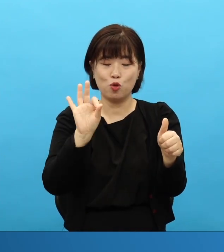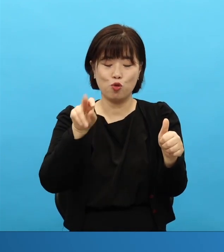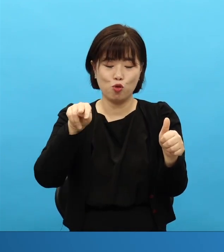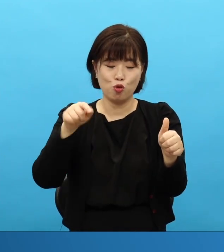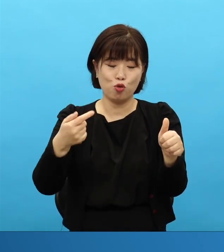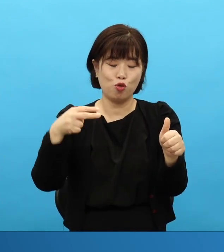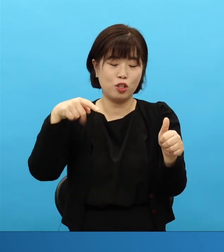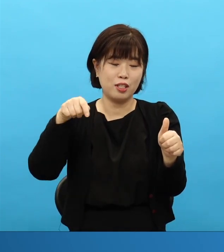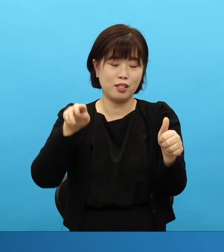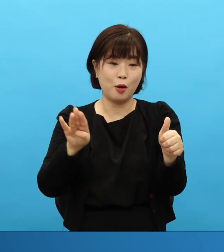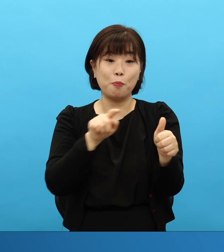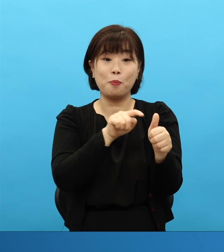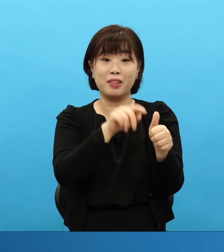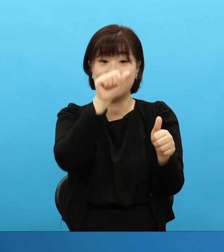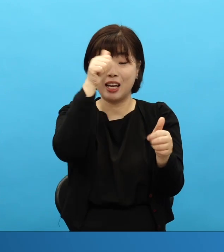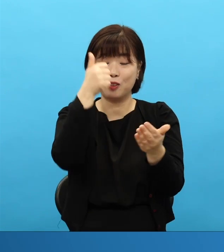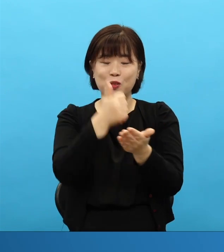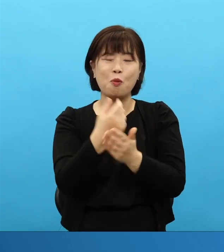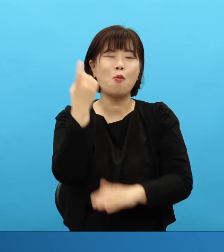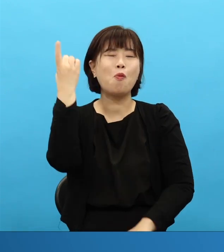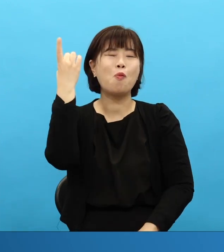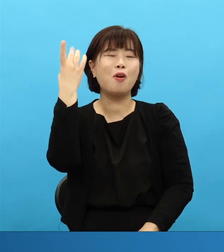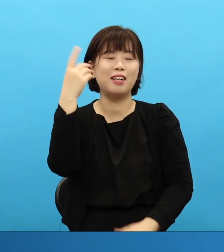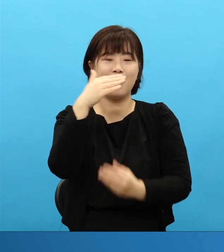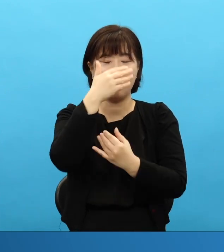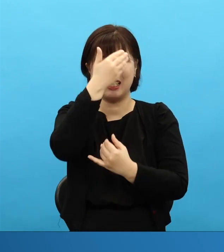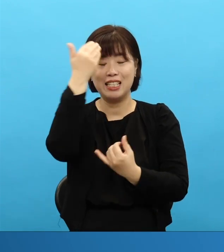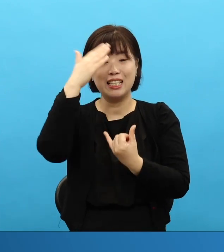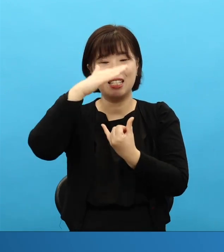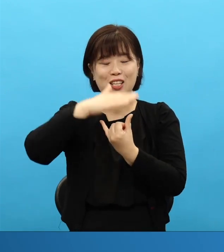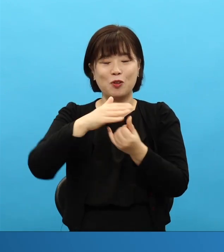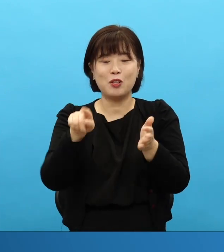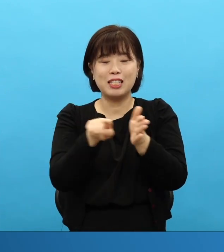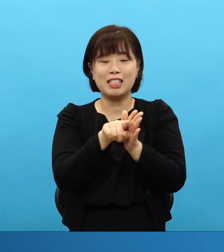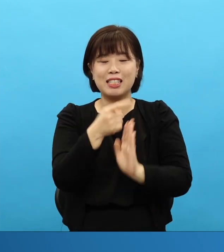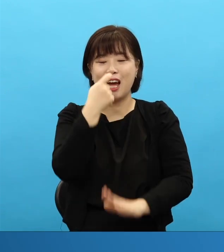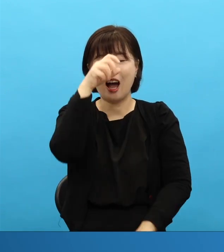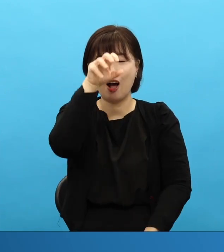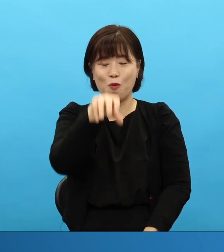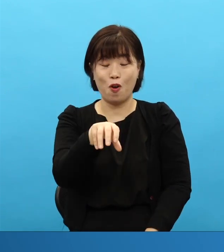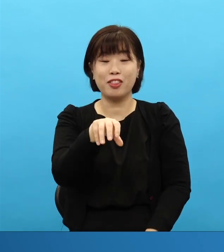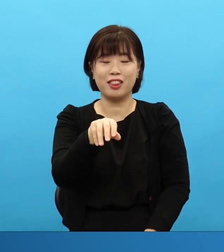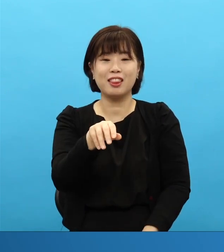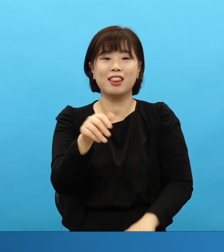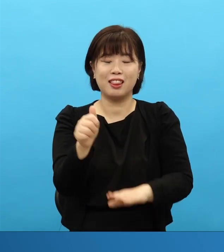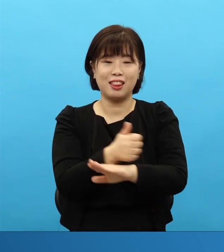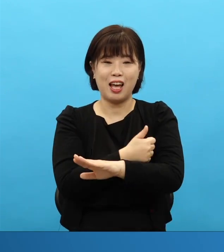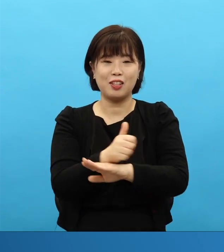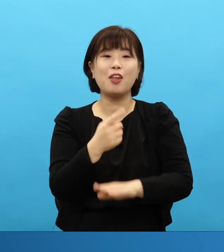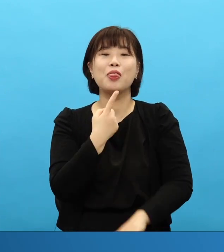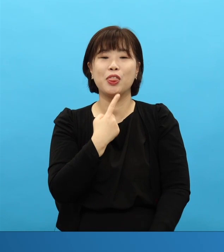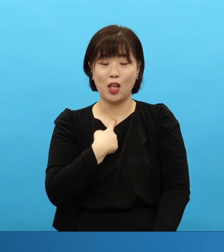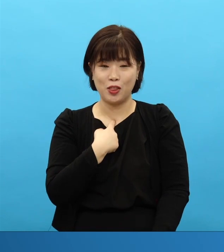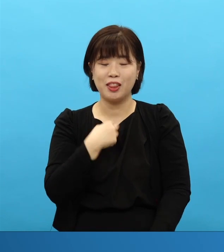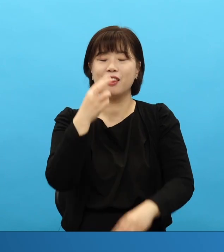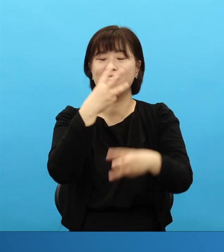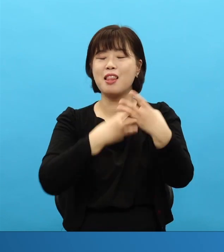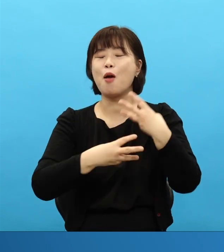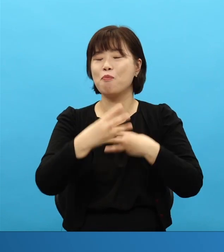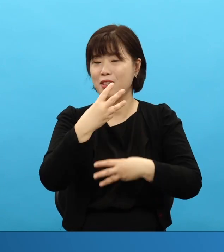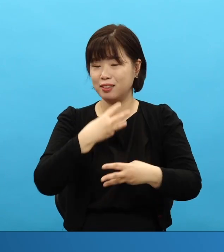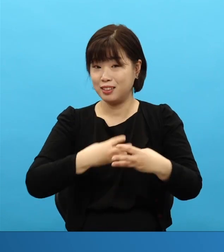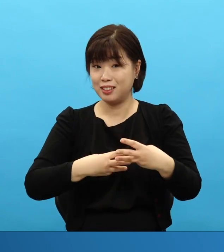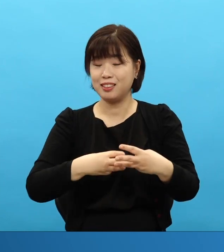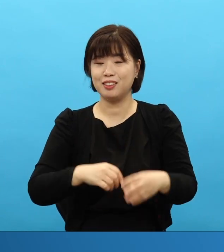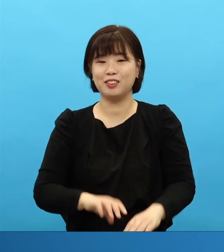신학원 출신입니다. And Elder Sim Yun Sung, who just came to be the 11th partisan, he is from the Youth Evangelism Institute. 여러분들은